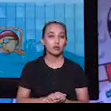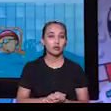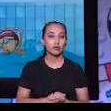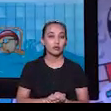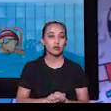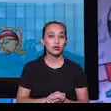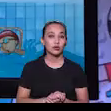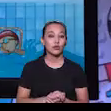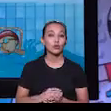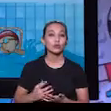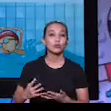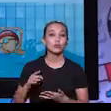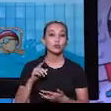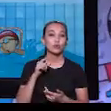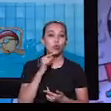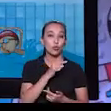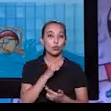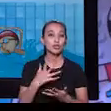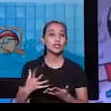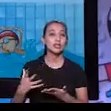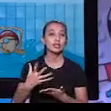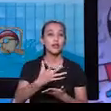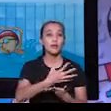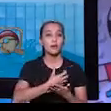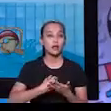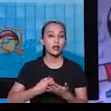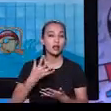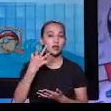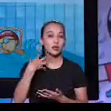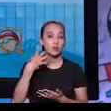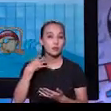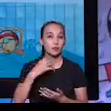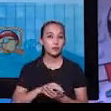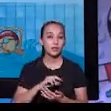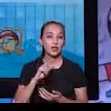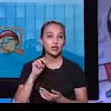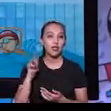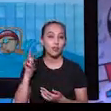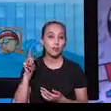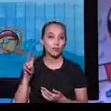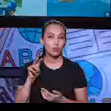Он собрал яблоки. Вот Камол.